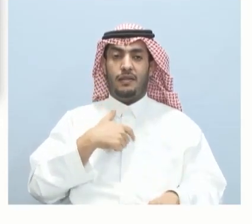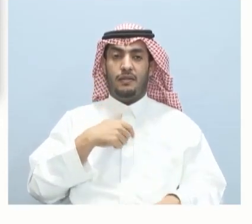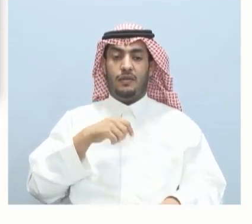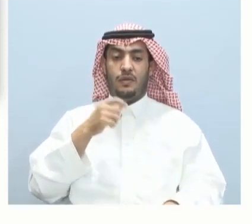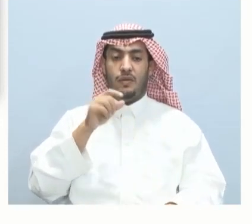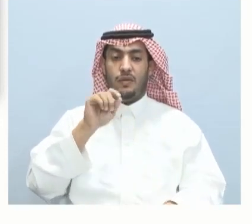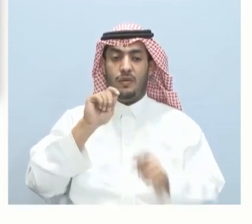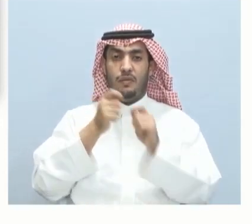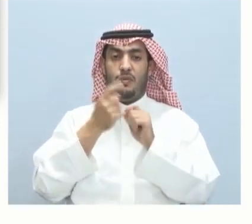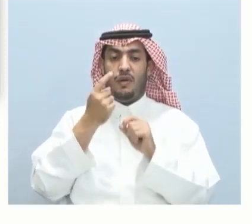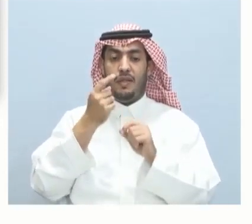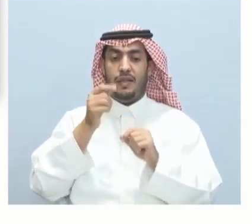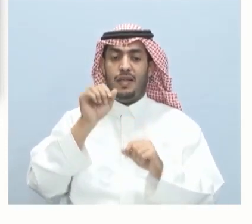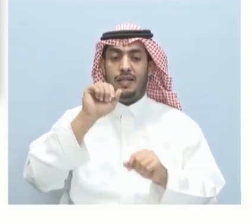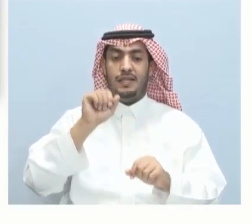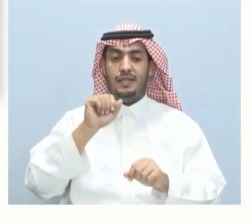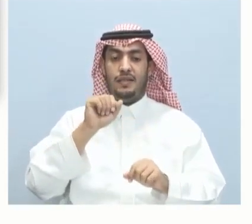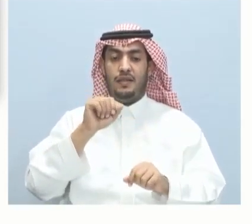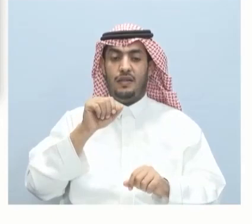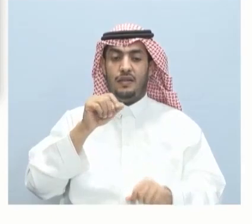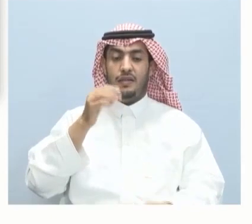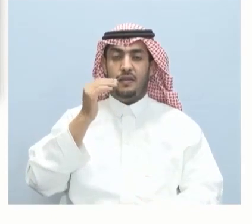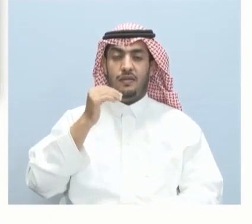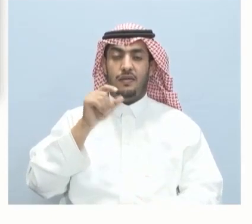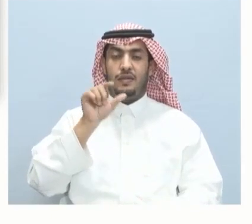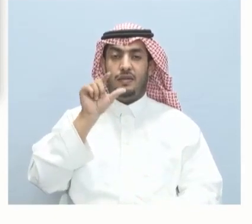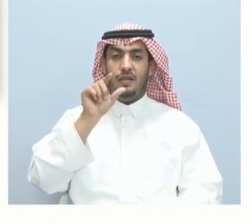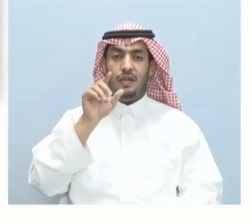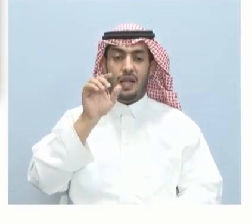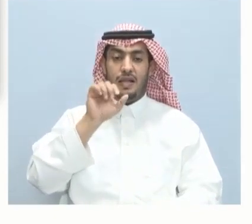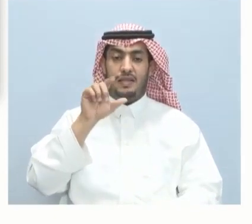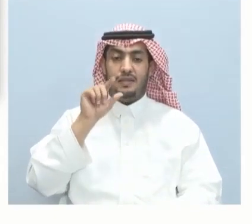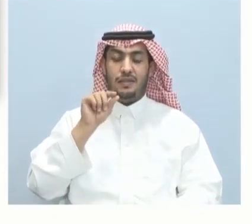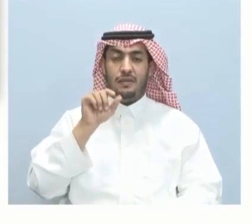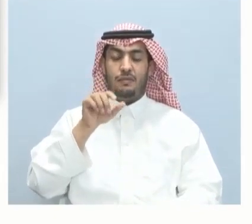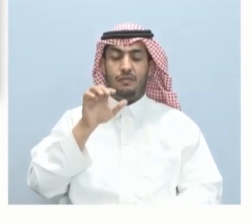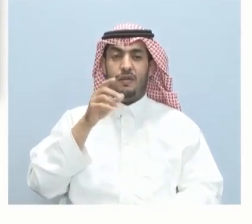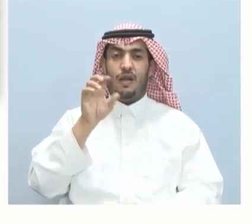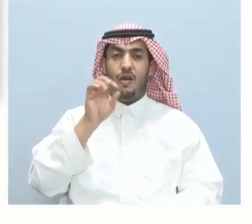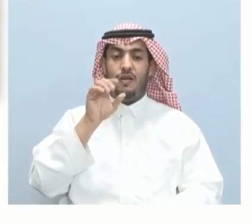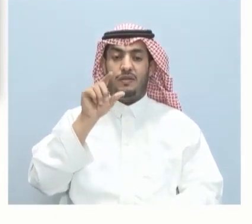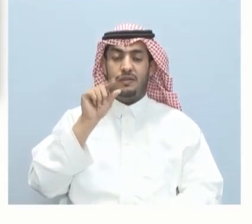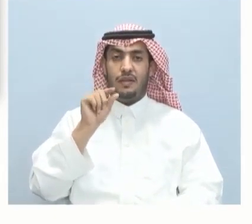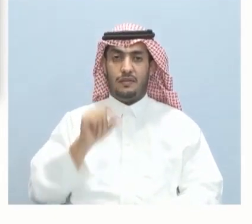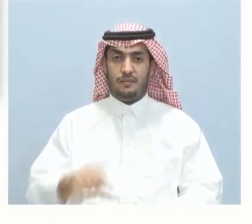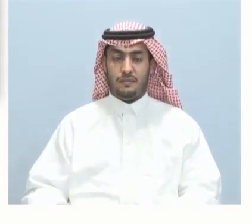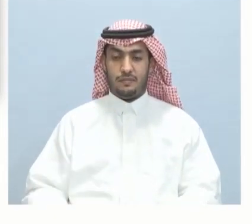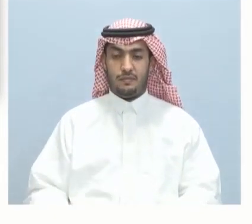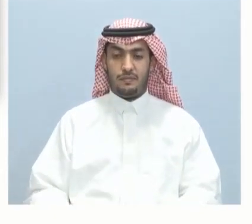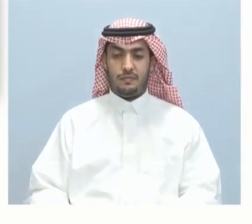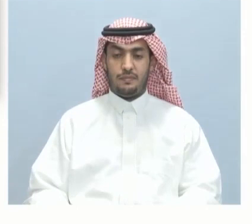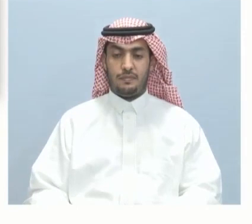الون باس لاحظ اف اس وار اس هذه اس سمول دائما ننتبه ان رم الاحرف الترميزات تكون تحت الحرف